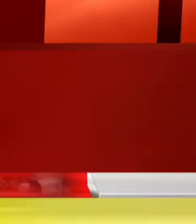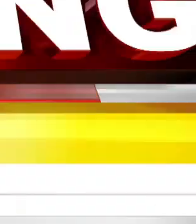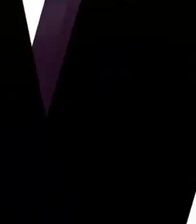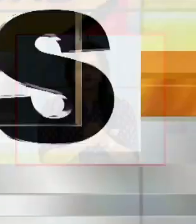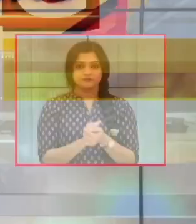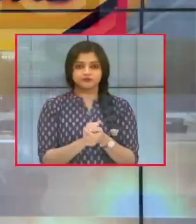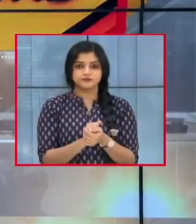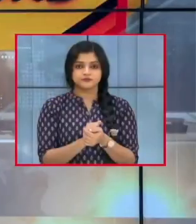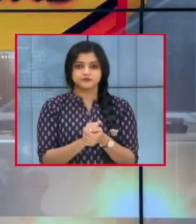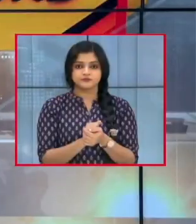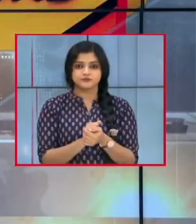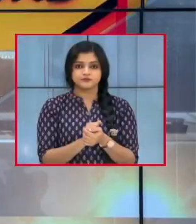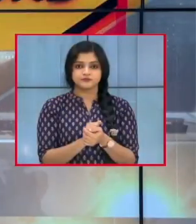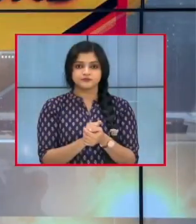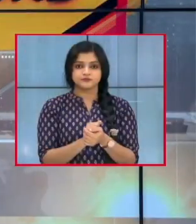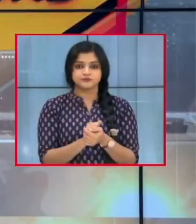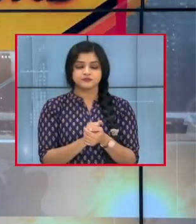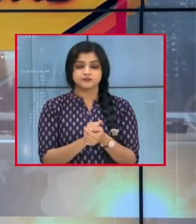പ്രതീഷ്.